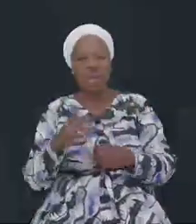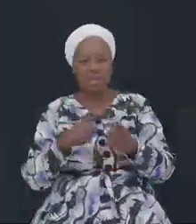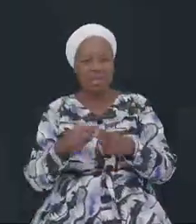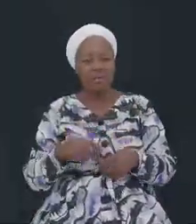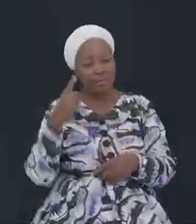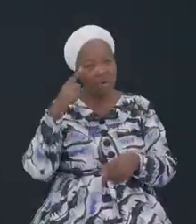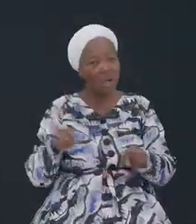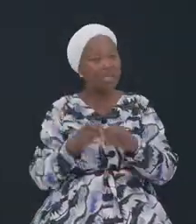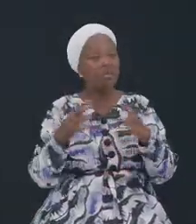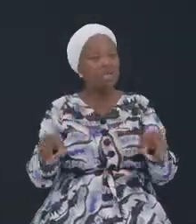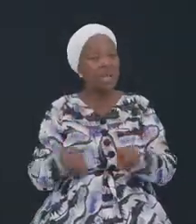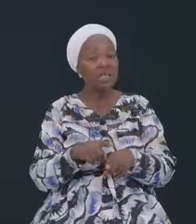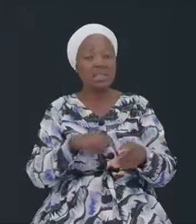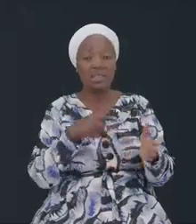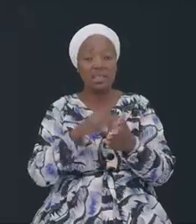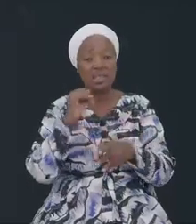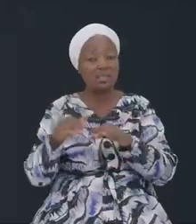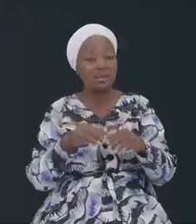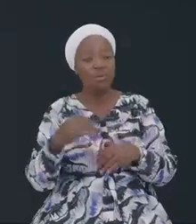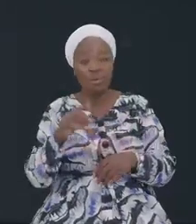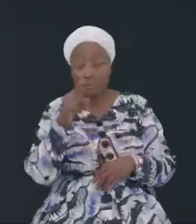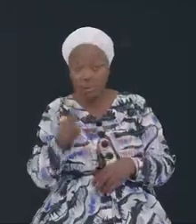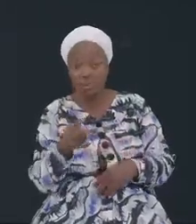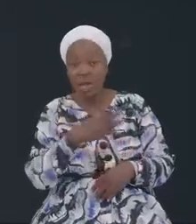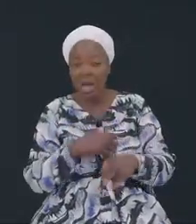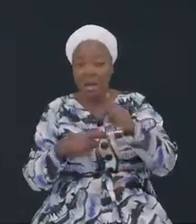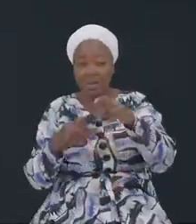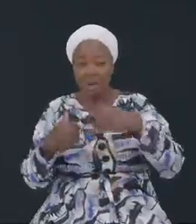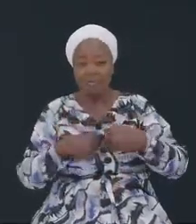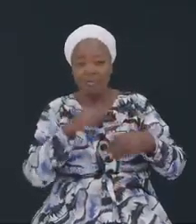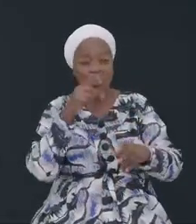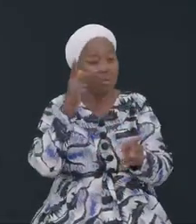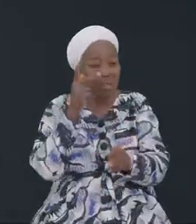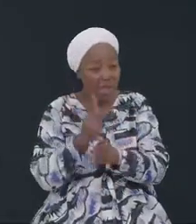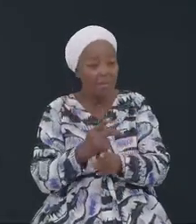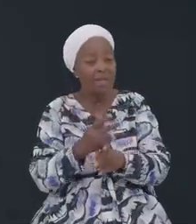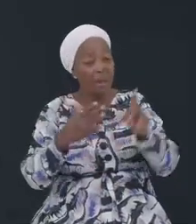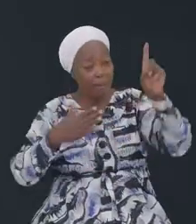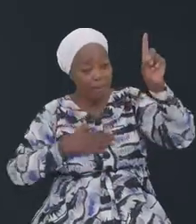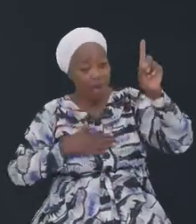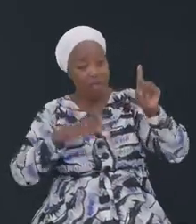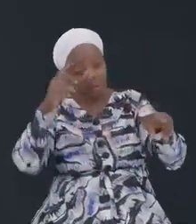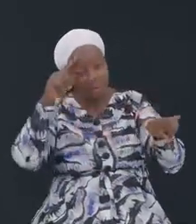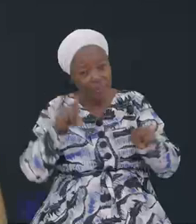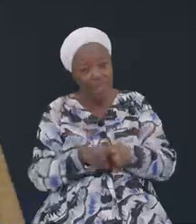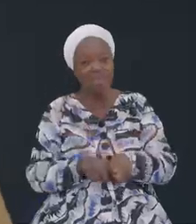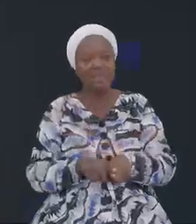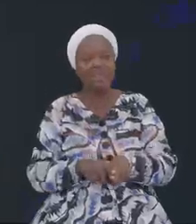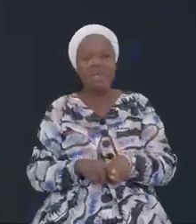Salomon, puisque tu as agi de la sorte et que tu n'as point observé mon alliance,